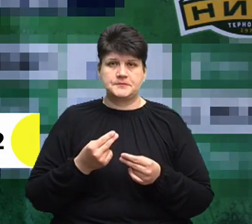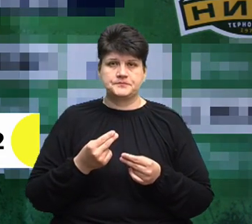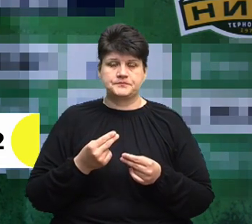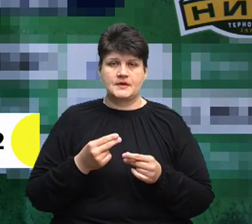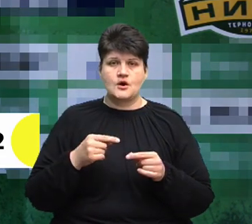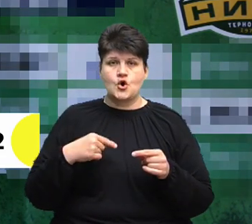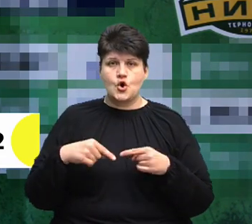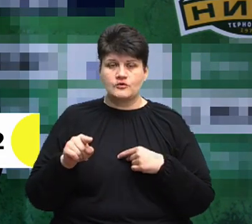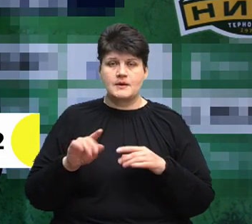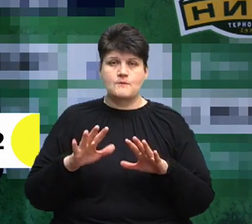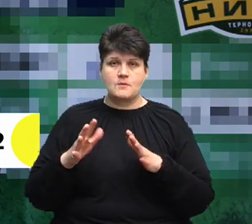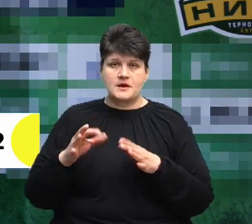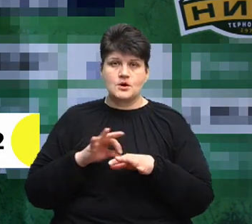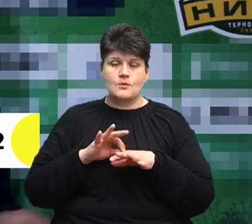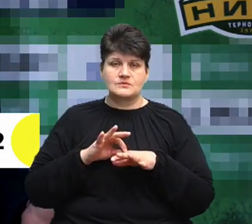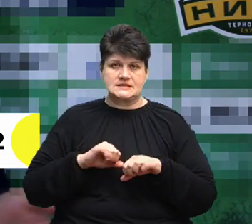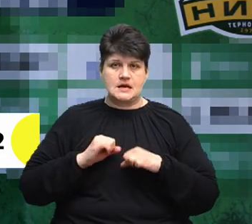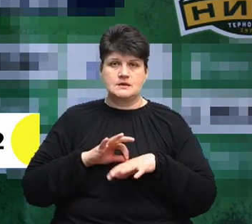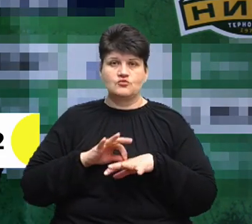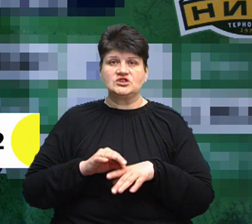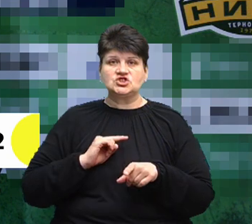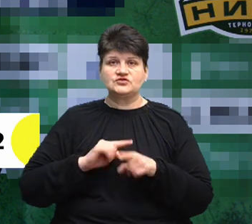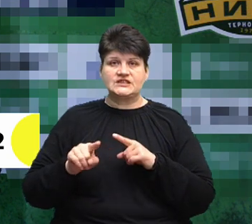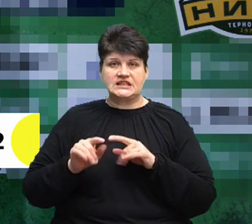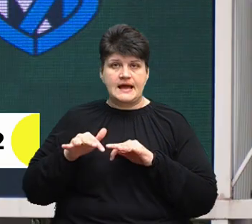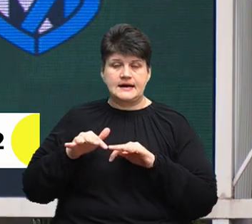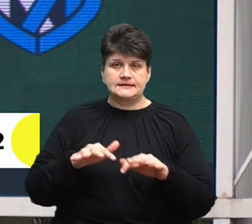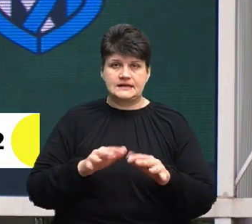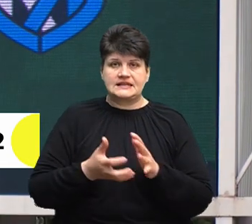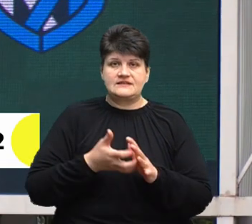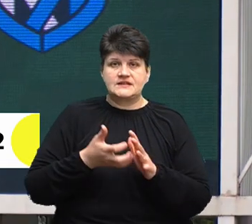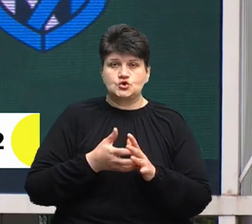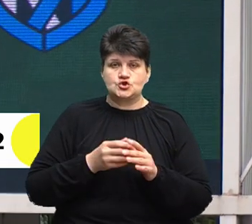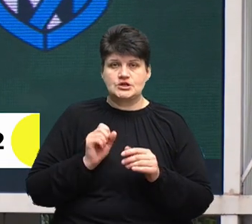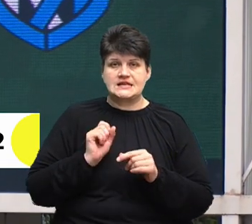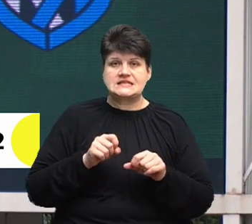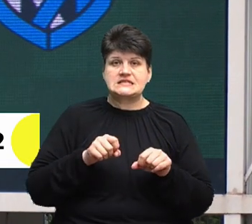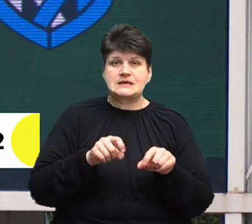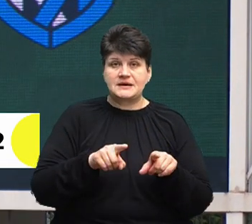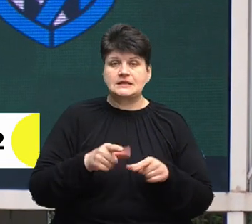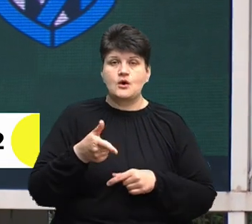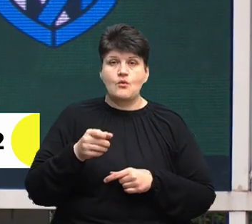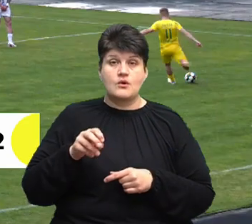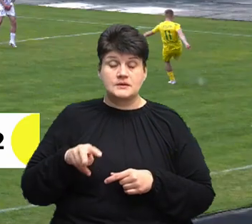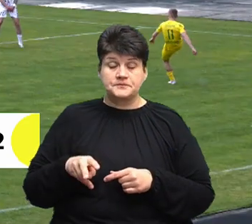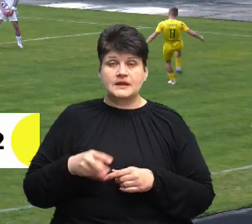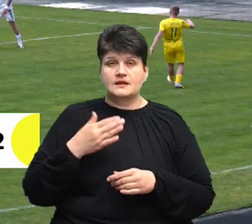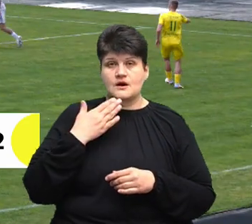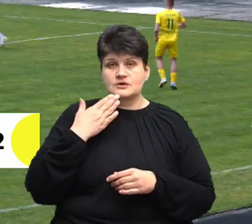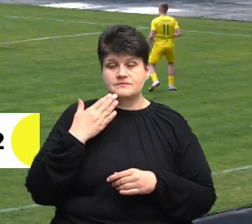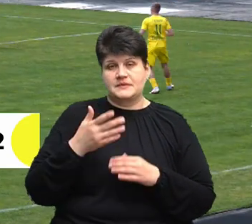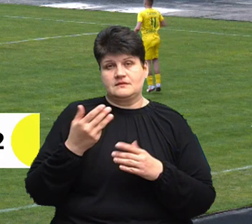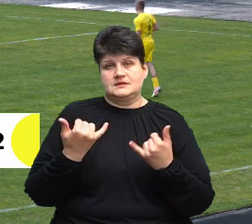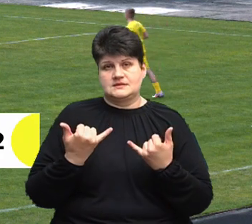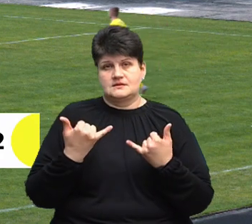коротше, проводили швидкі атаки, не вистачило забити голів. Після цього матчу Нива на останньому, 8-му місці у